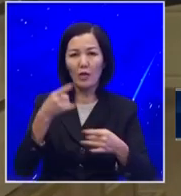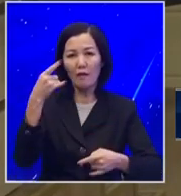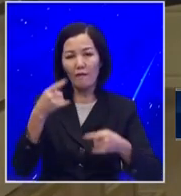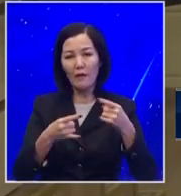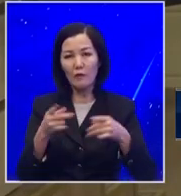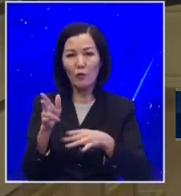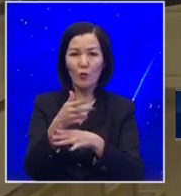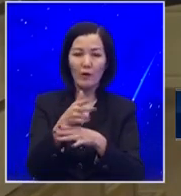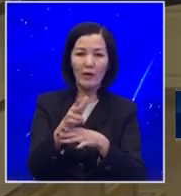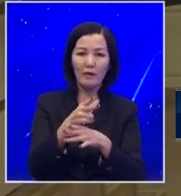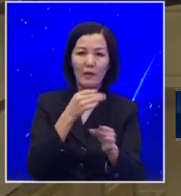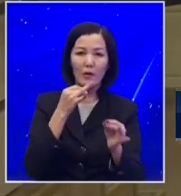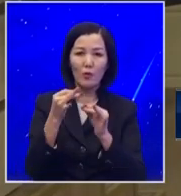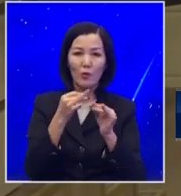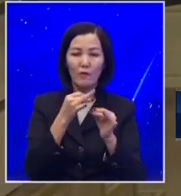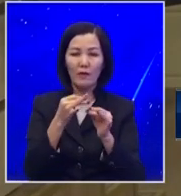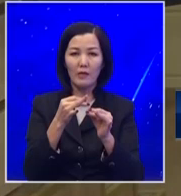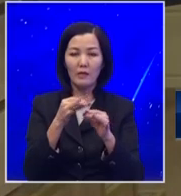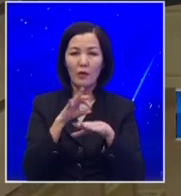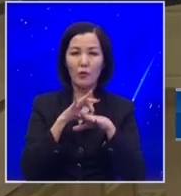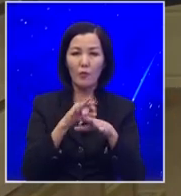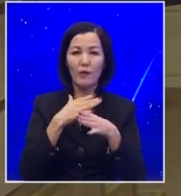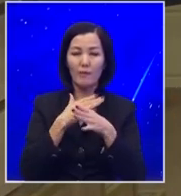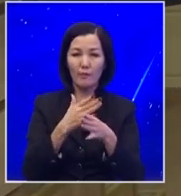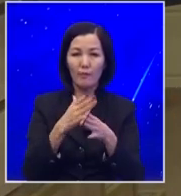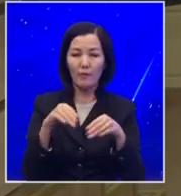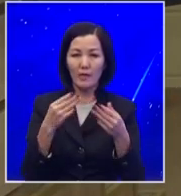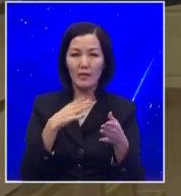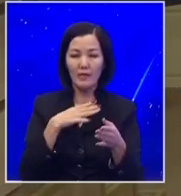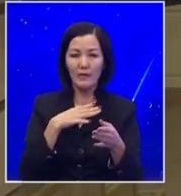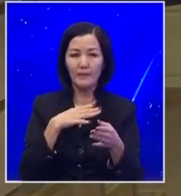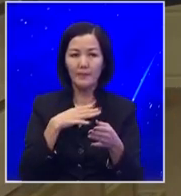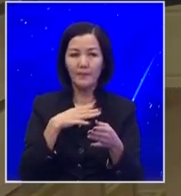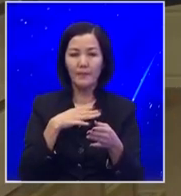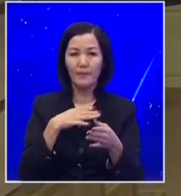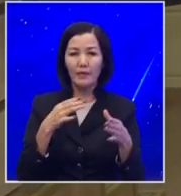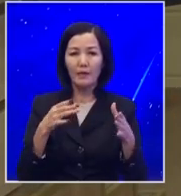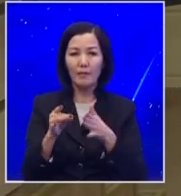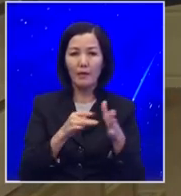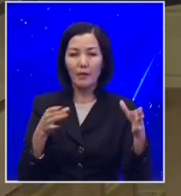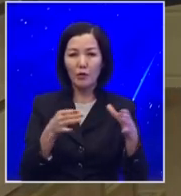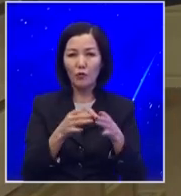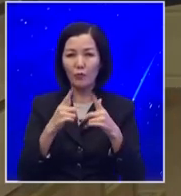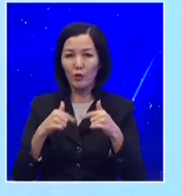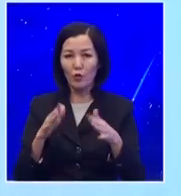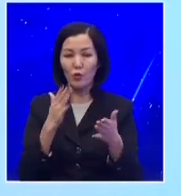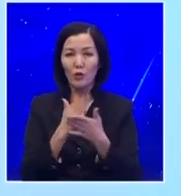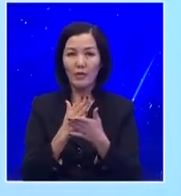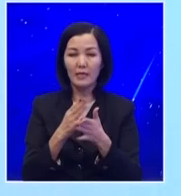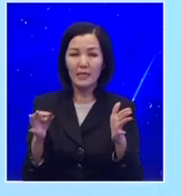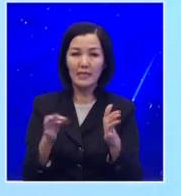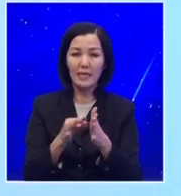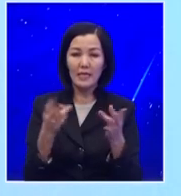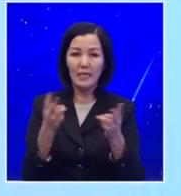арқылы консультативтік көмек керек болса, бізге мобильді топтар құрылған, олардың мақсаты